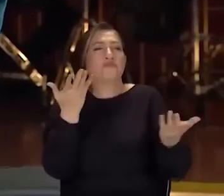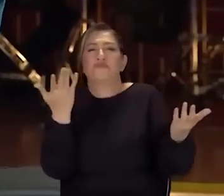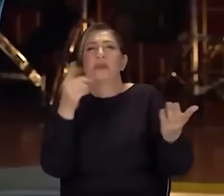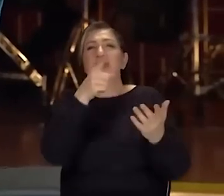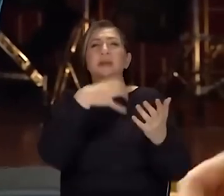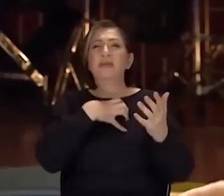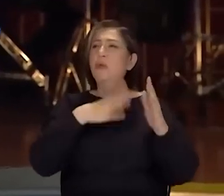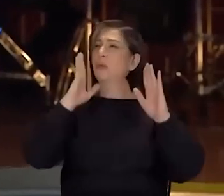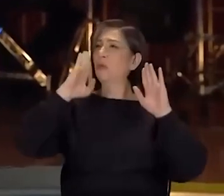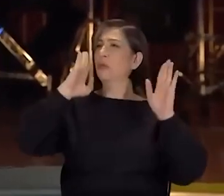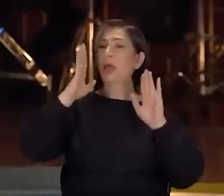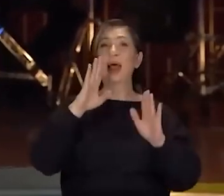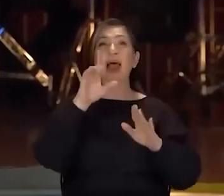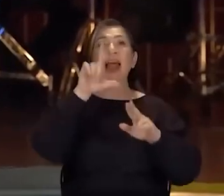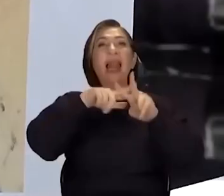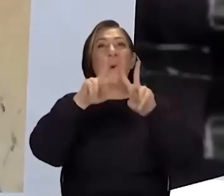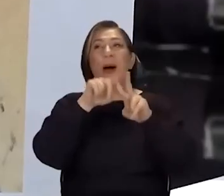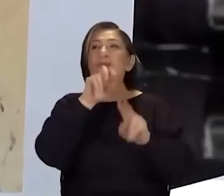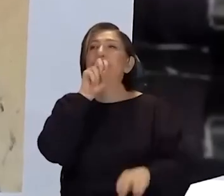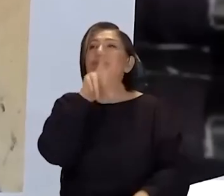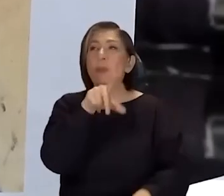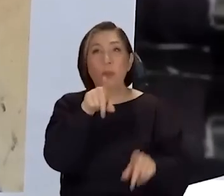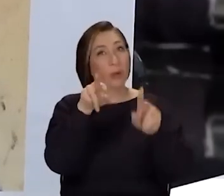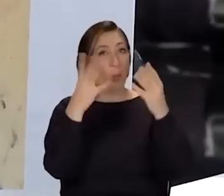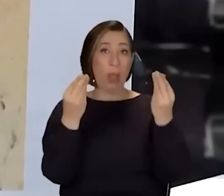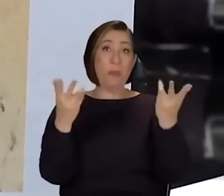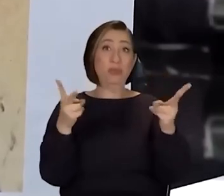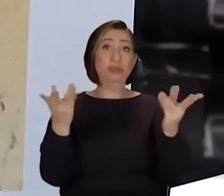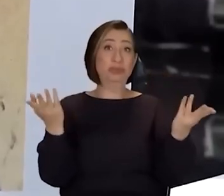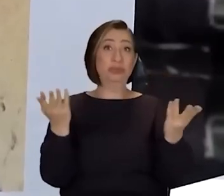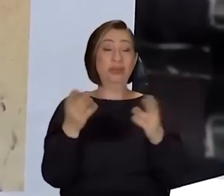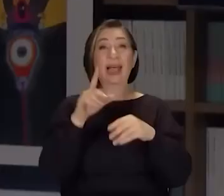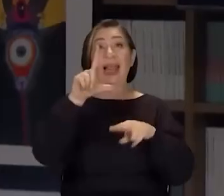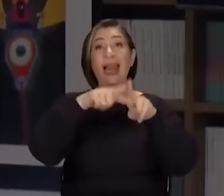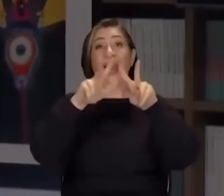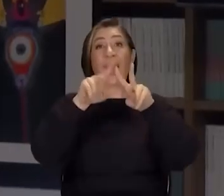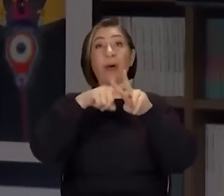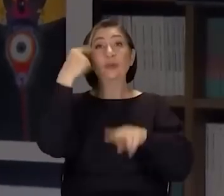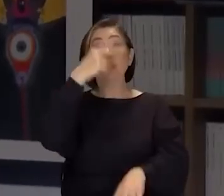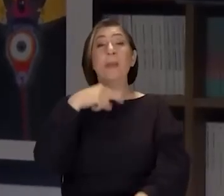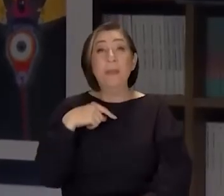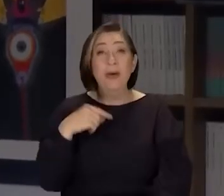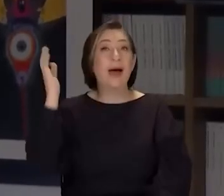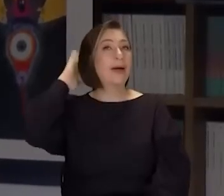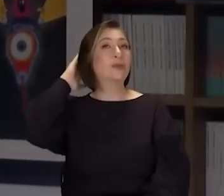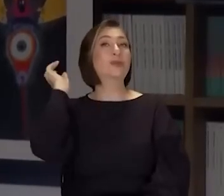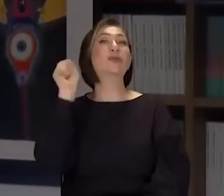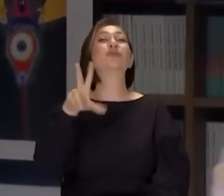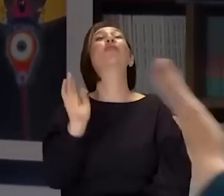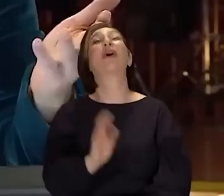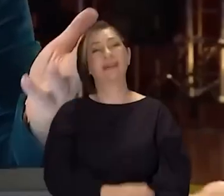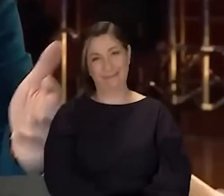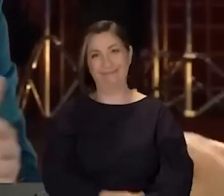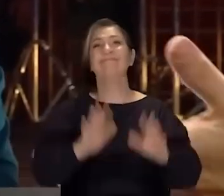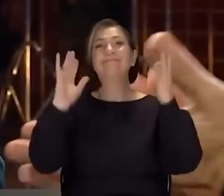ön yargılar bunlar. Olabilir. Bak lamayla böyle de olunabiliyormuş. Lama en azından yüzüne tükürüyor, arkandan tükürmüyor abi.